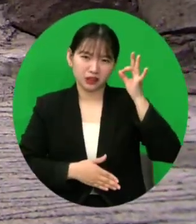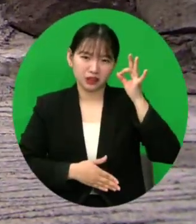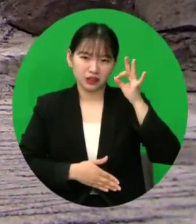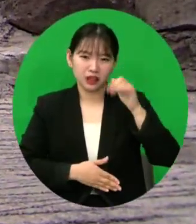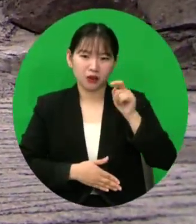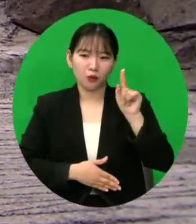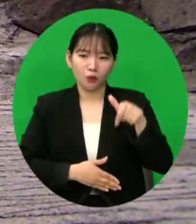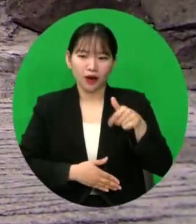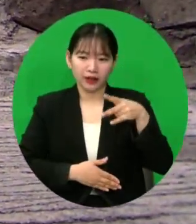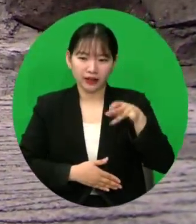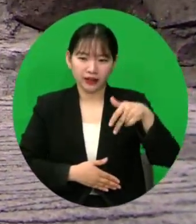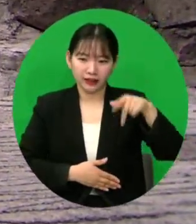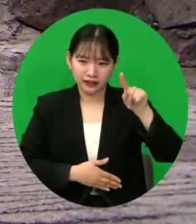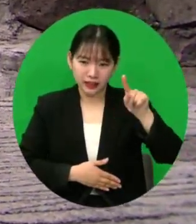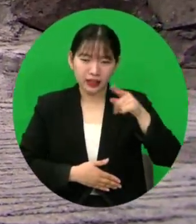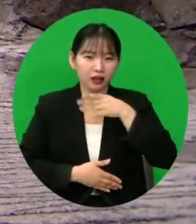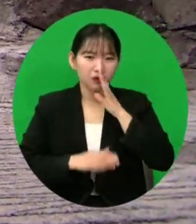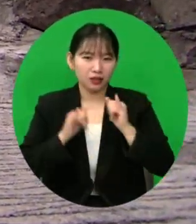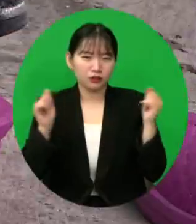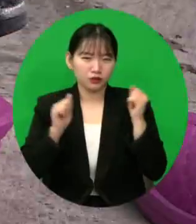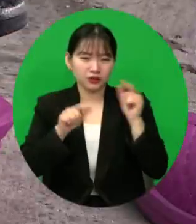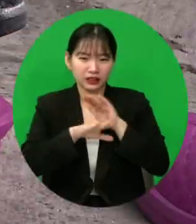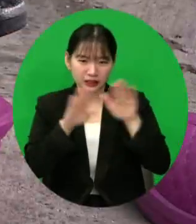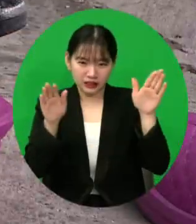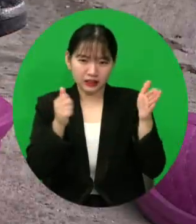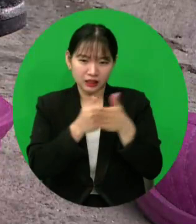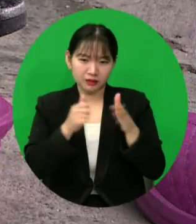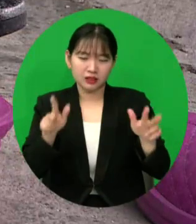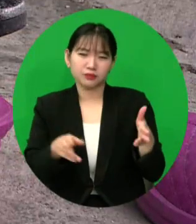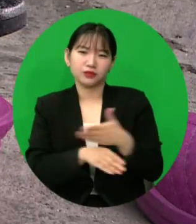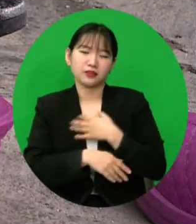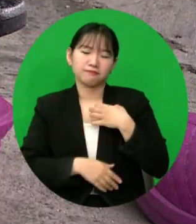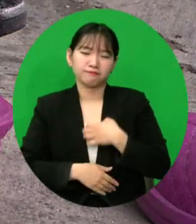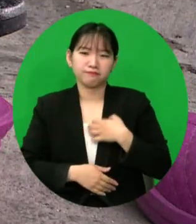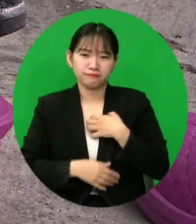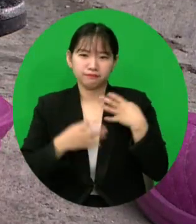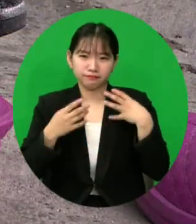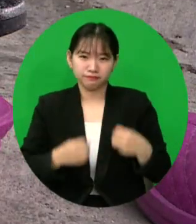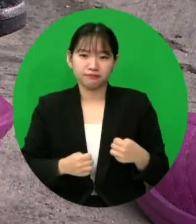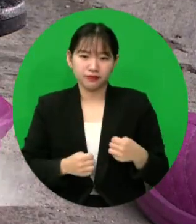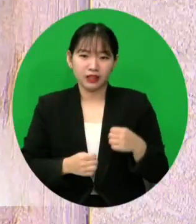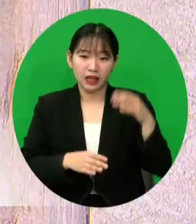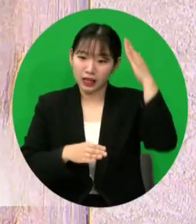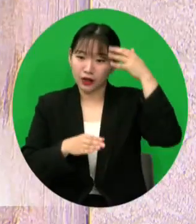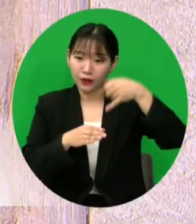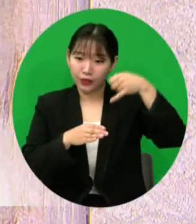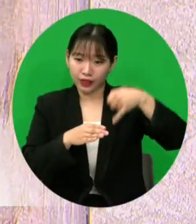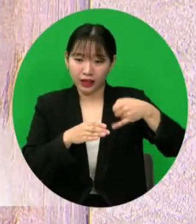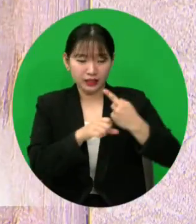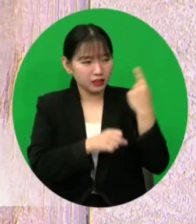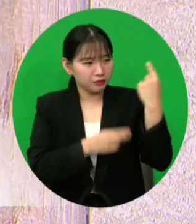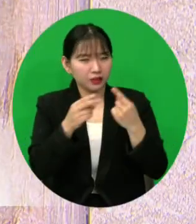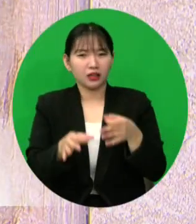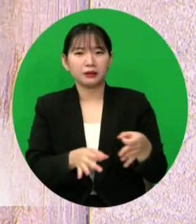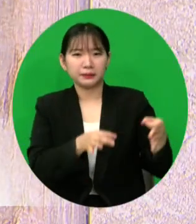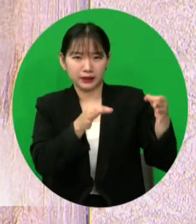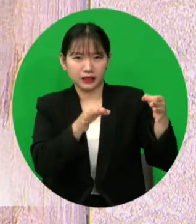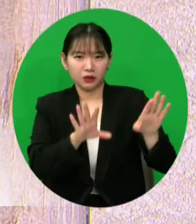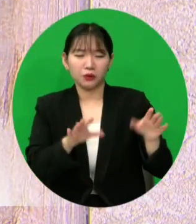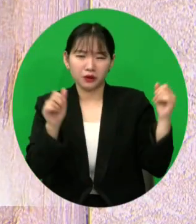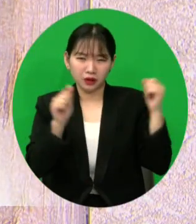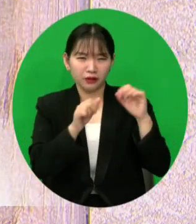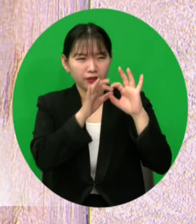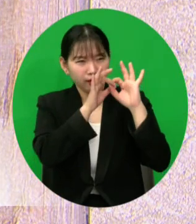곽혜자 어르신도 부쩍 추워진 날씨에 벌써부터 걱정이 앞섭니다. 연탄 가격이 지난해보다 올라 올